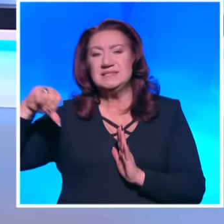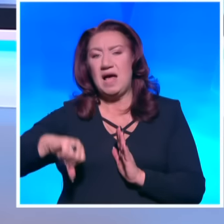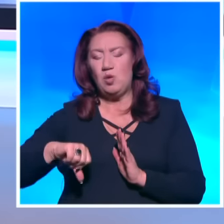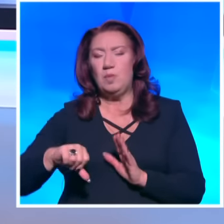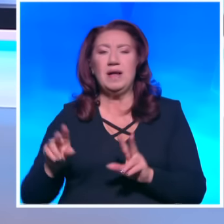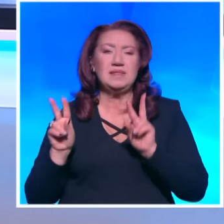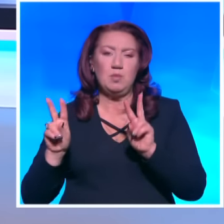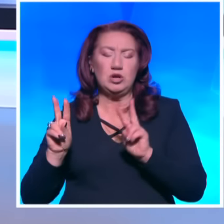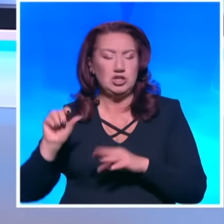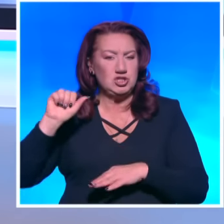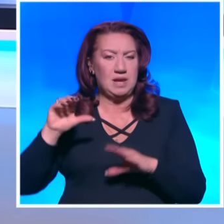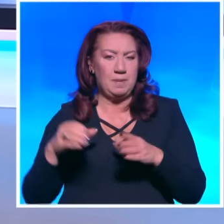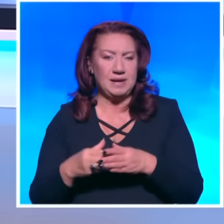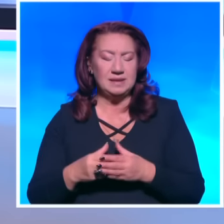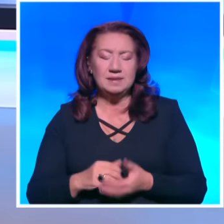Теодора Трифонова.